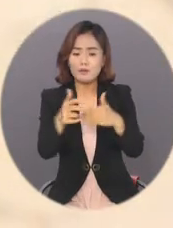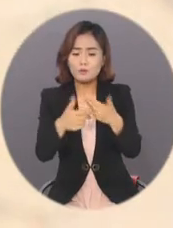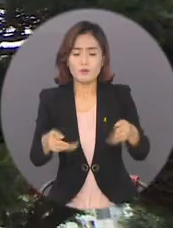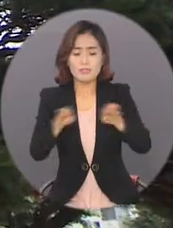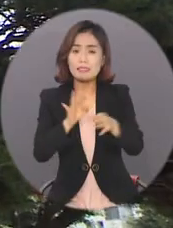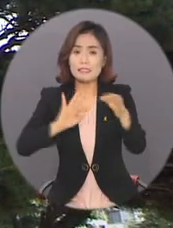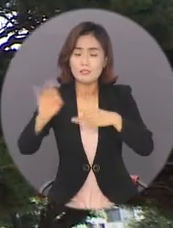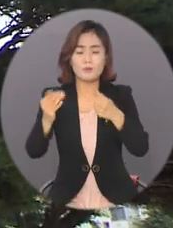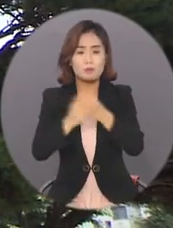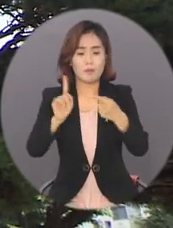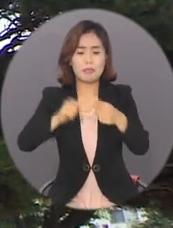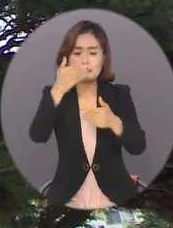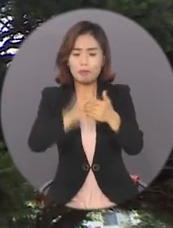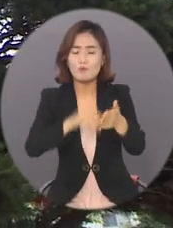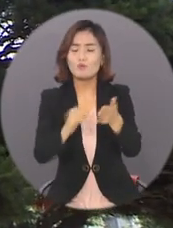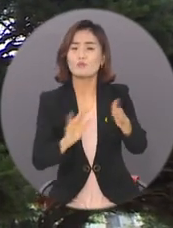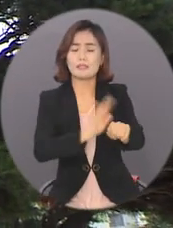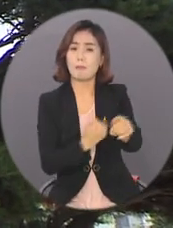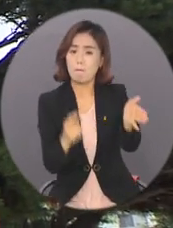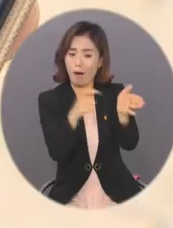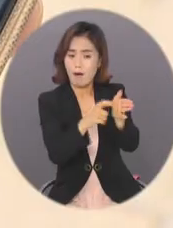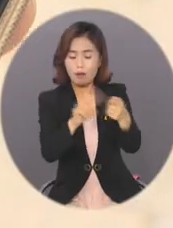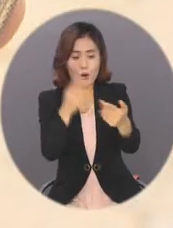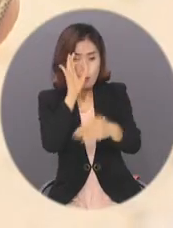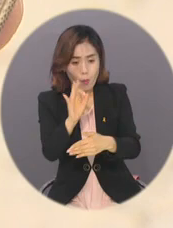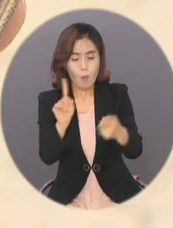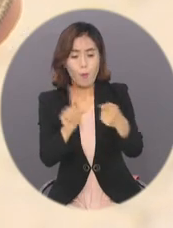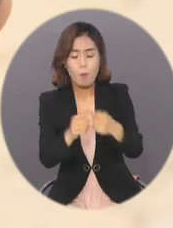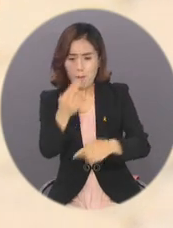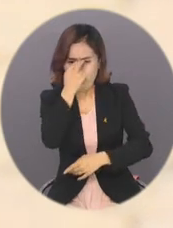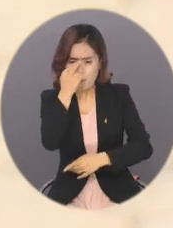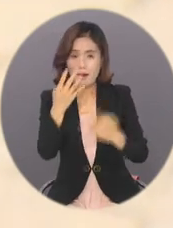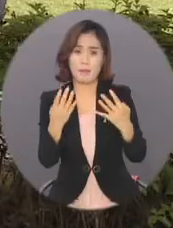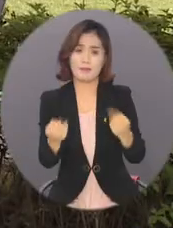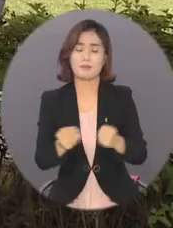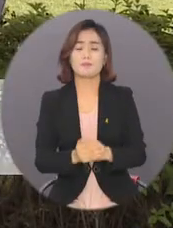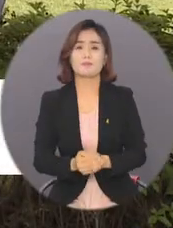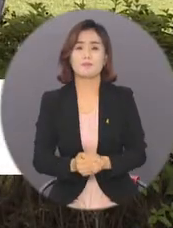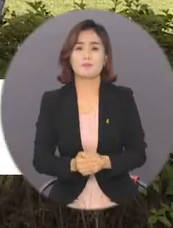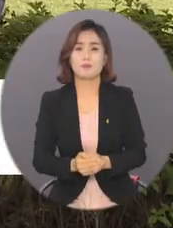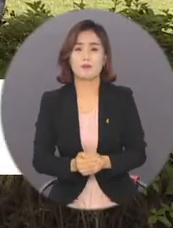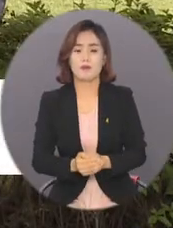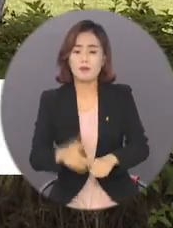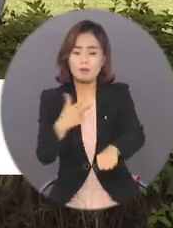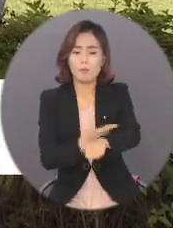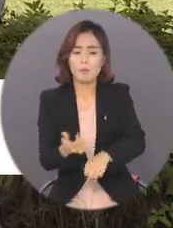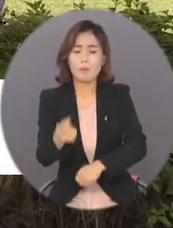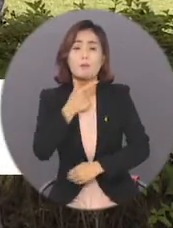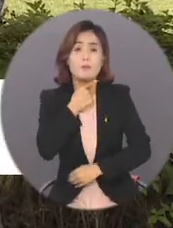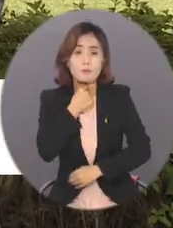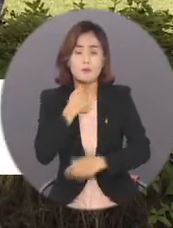실수로 잔여 백신 수량이 잘못 올라갔고 이 자료만 믿고 간 시민들이 헛걸음을 한 겁니다. 조금이라도 백신 접종을 빨리